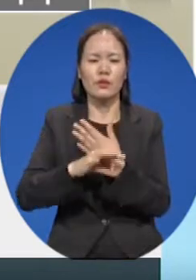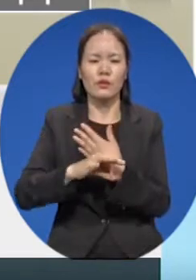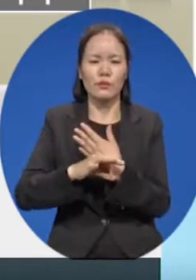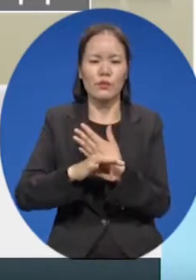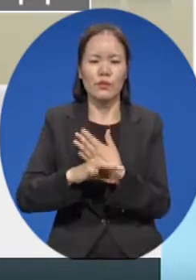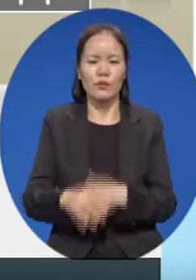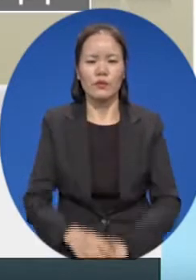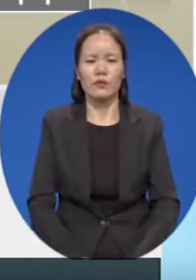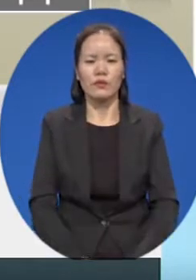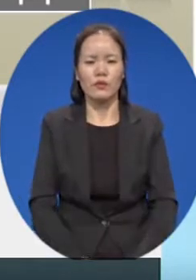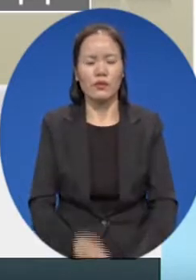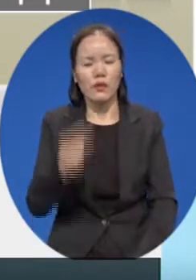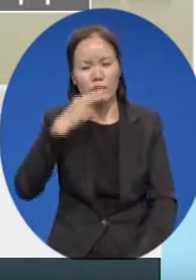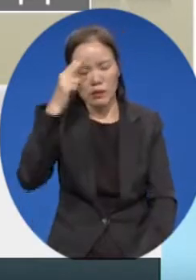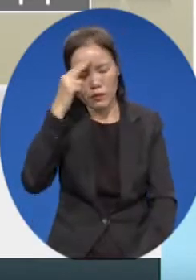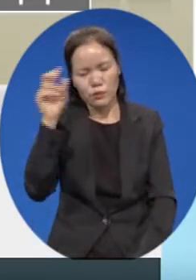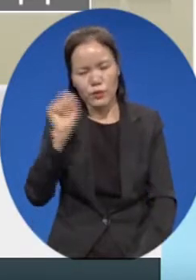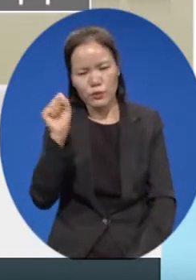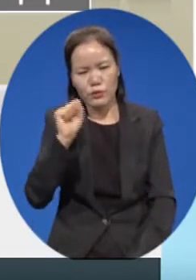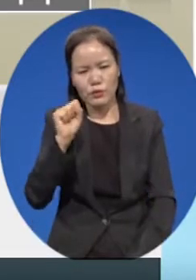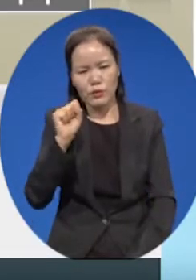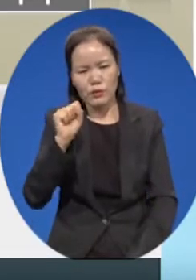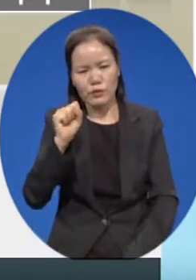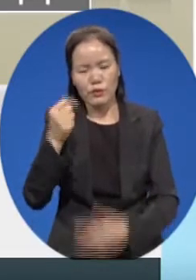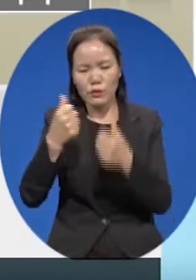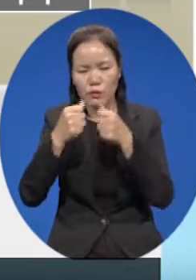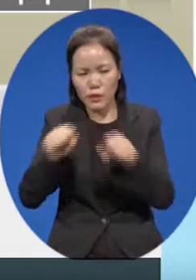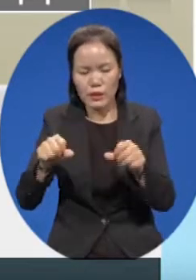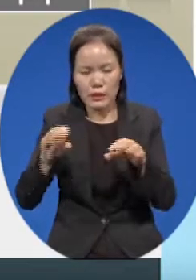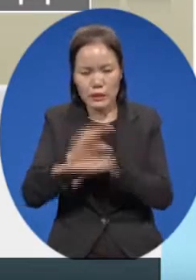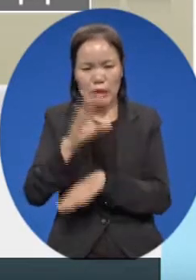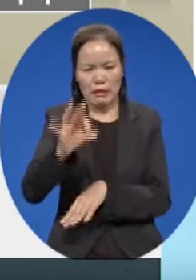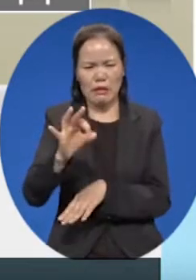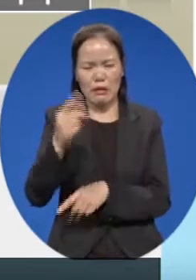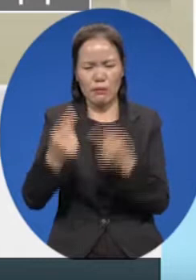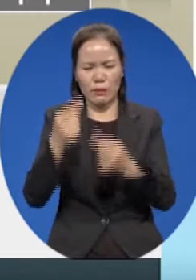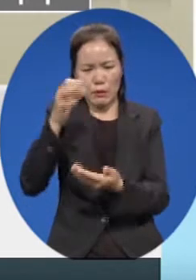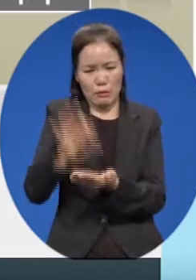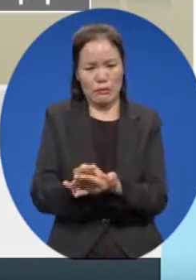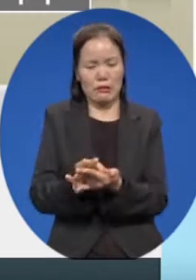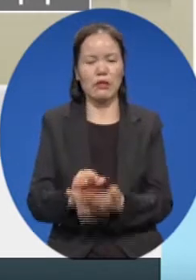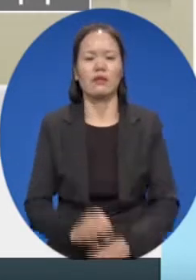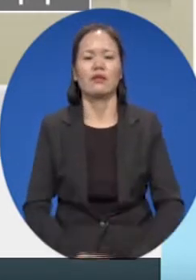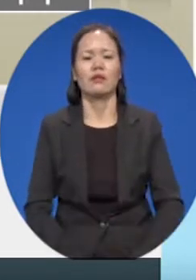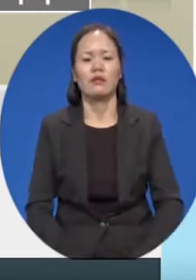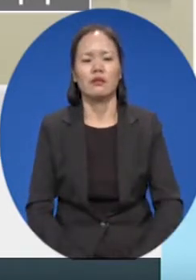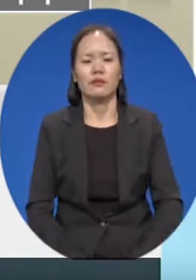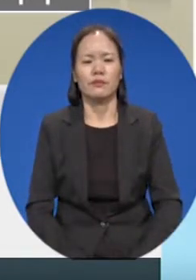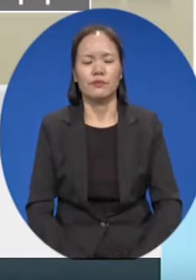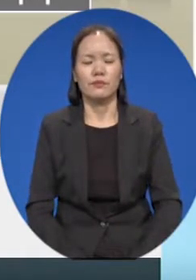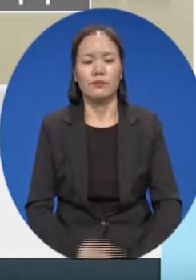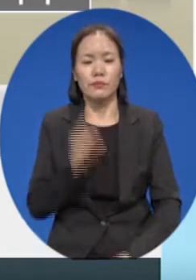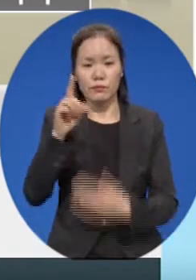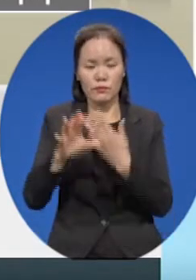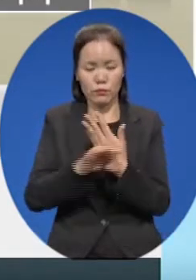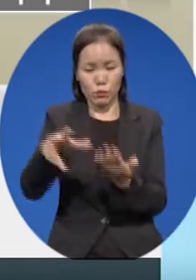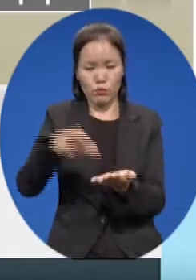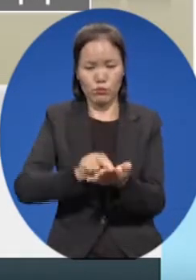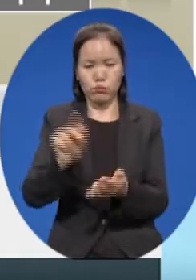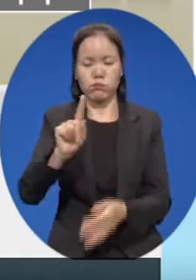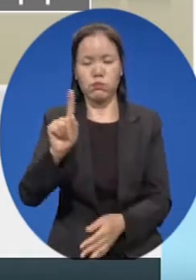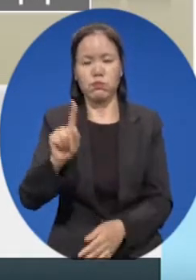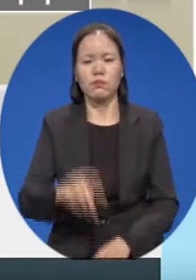아드님이 음주운전으로 부신 차값보다도 못한 그런 돈으로 알고 있거든요. 그러면 도대체 뭐가